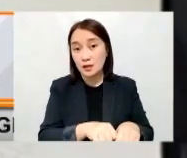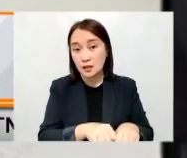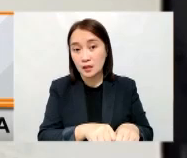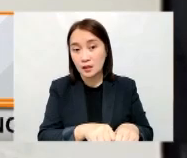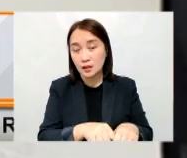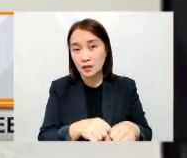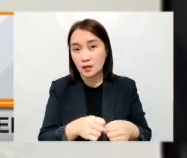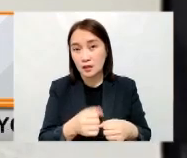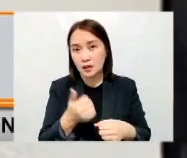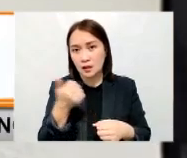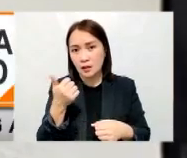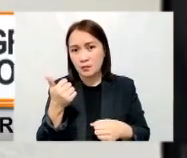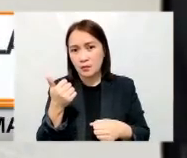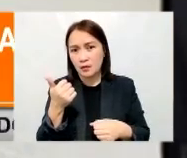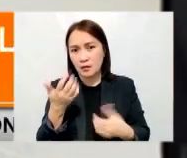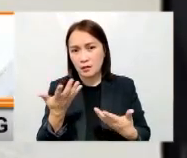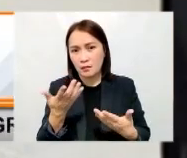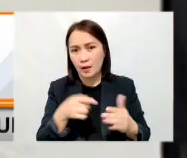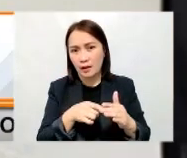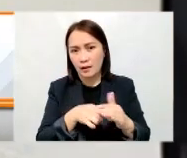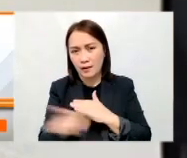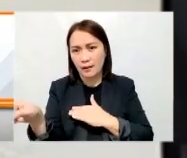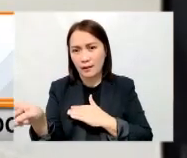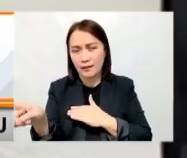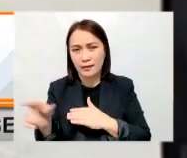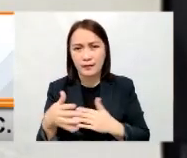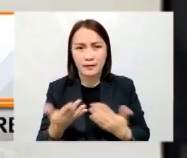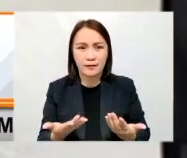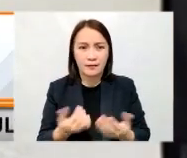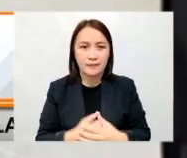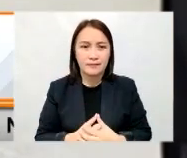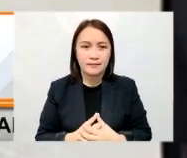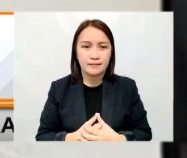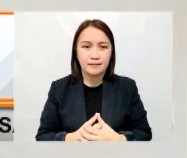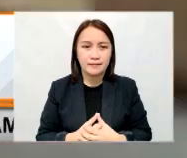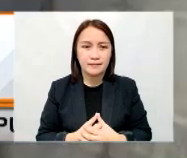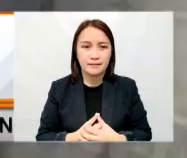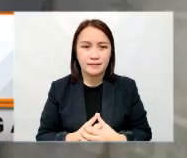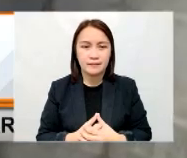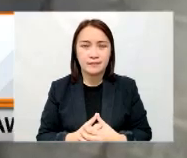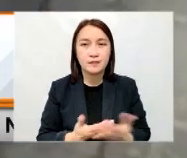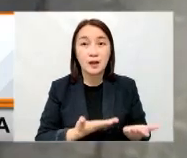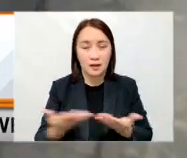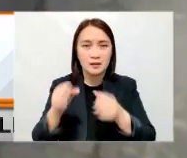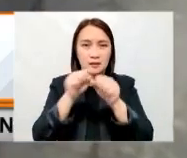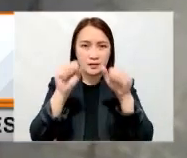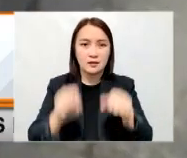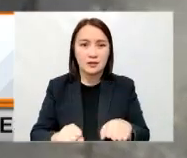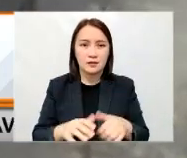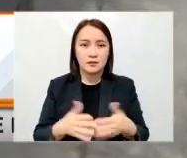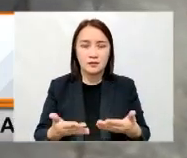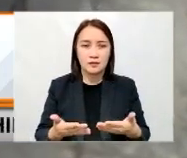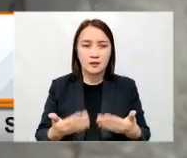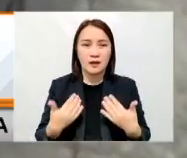ibang kasamaan siya, naka-concert, naka-plead na sila. Tapos yung last station. Kabilang sa